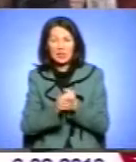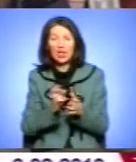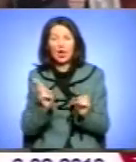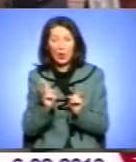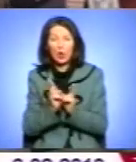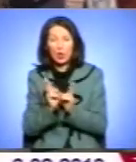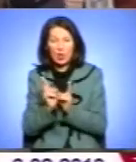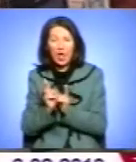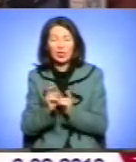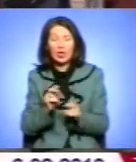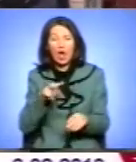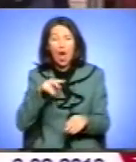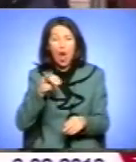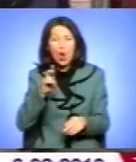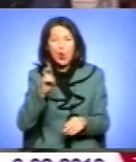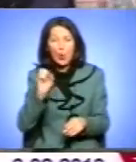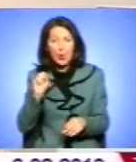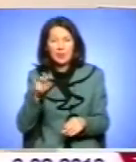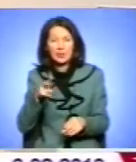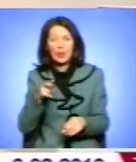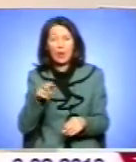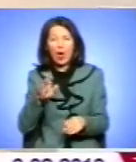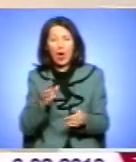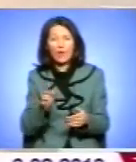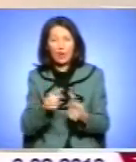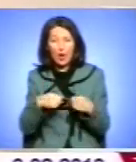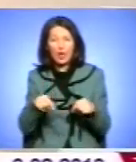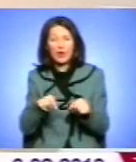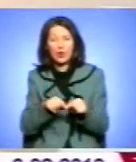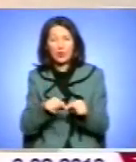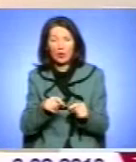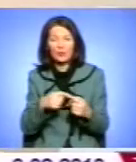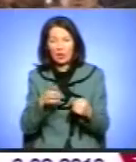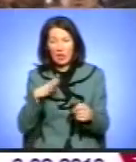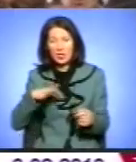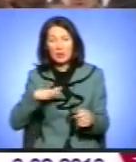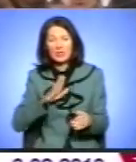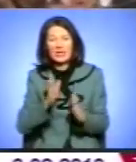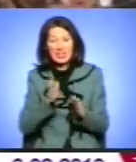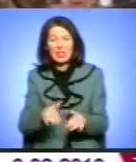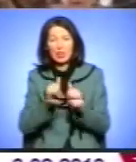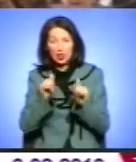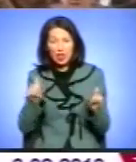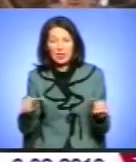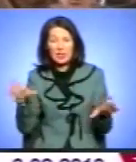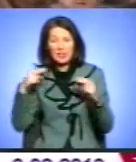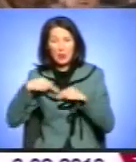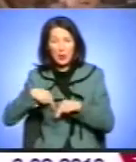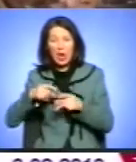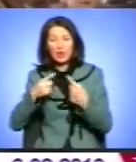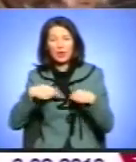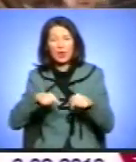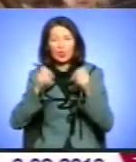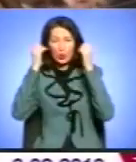також з Люблінським воєводством. Надіємося не тільки розширити співпрацю в галузі культури,